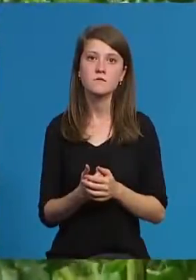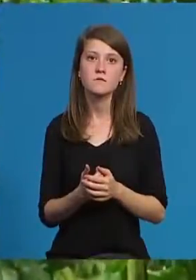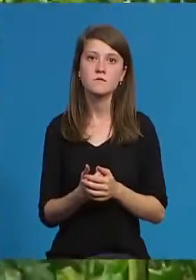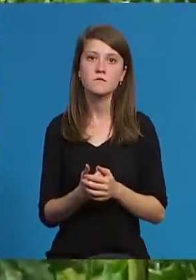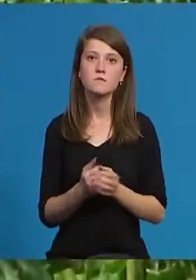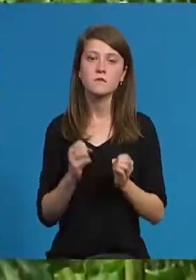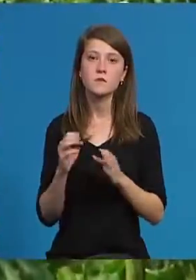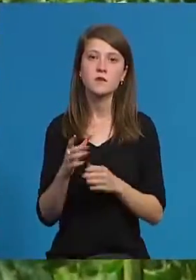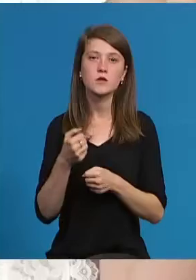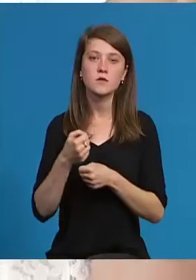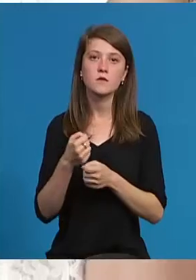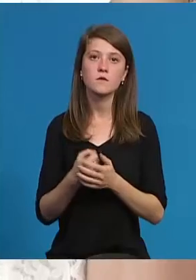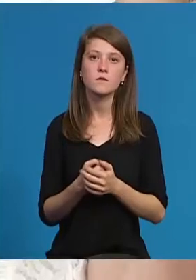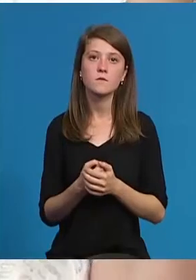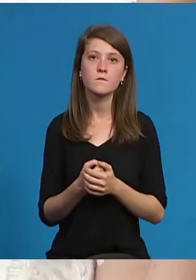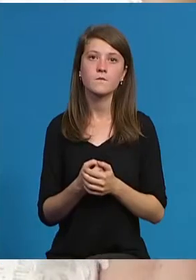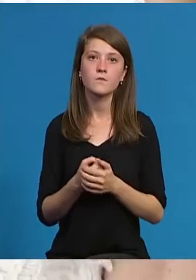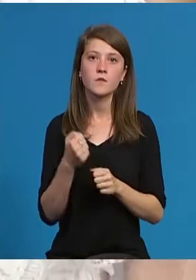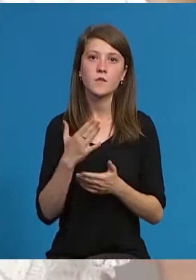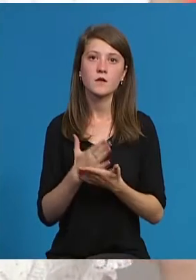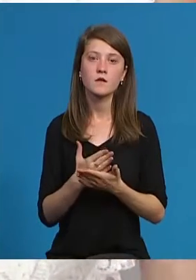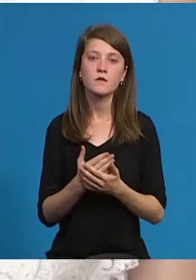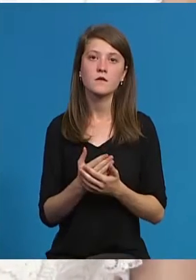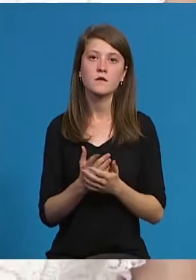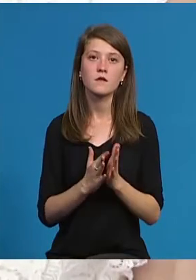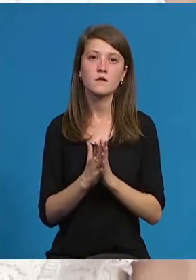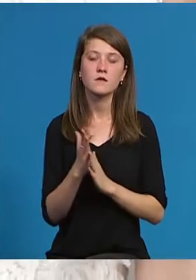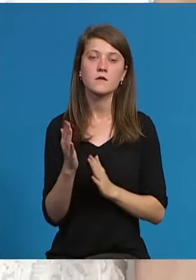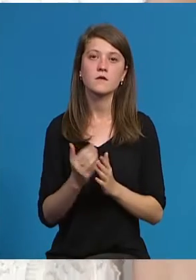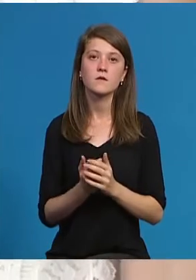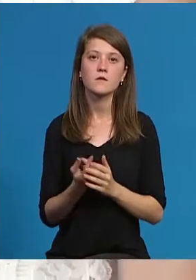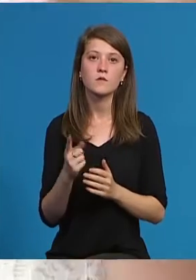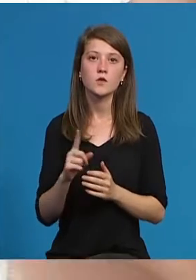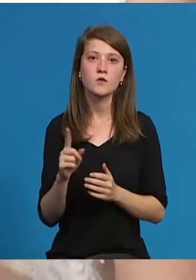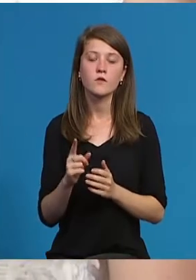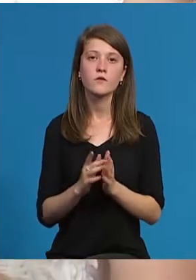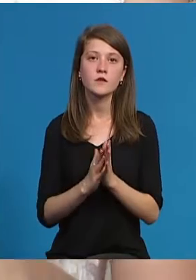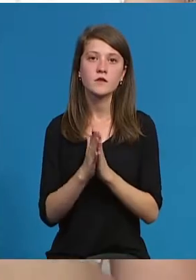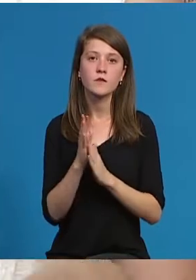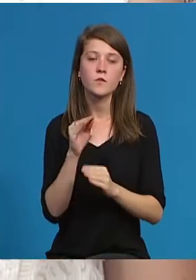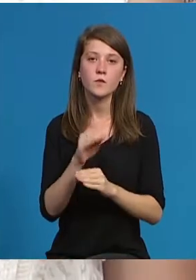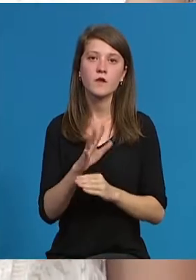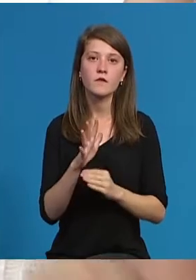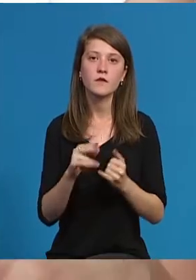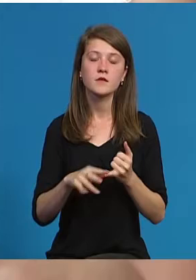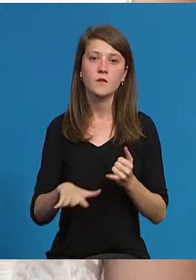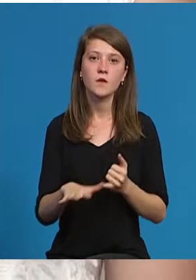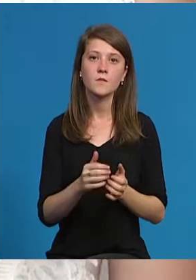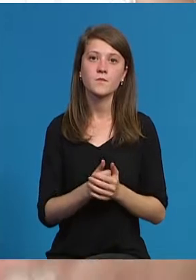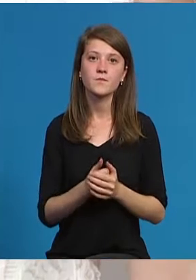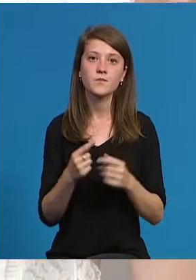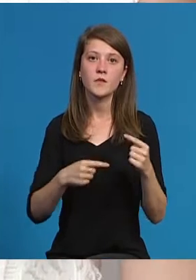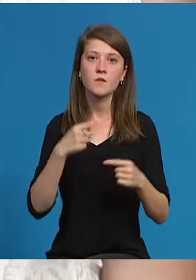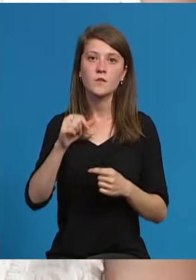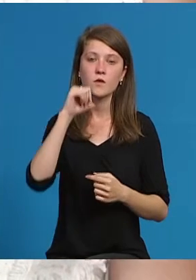викидає зонтик, де в зонтику знаходиться насіння, до того, як визріває насіння, тому що воно визріває, випадає в ґрунт, і це провокує наступного